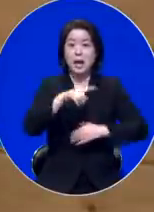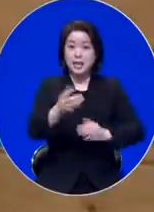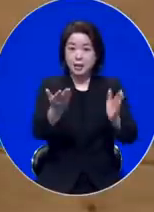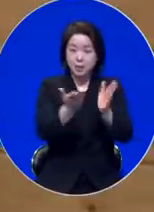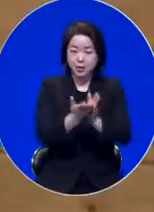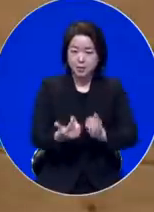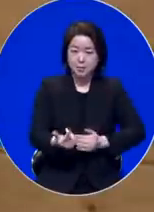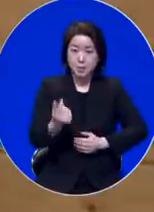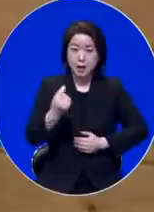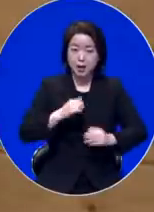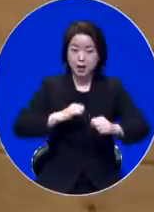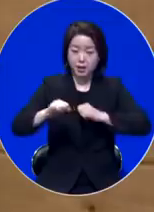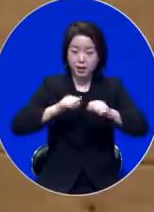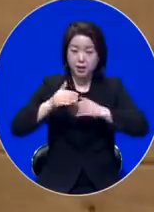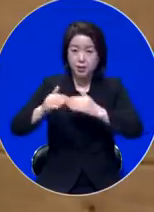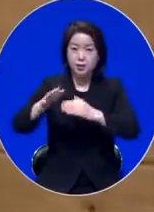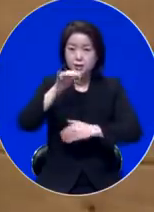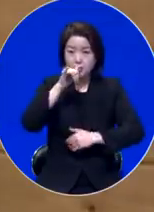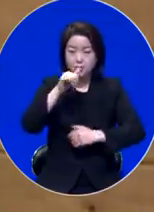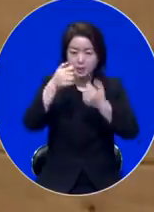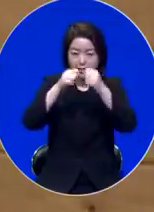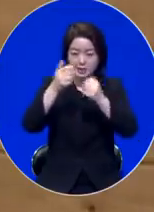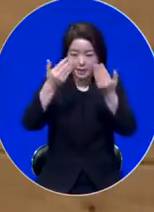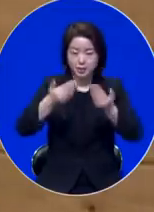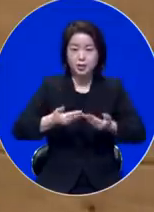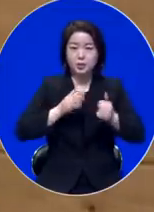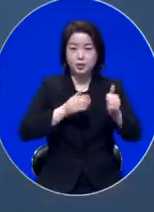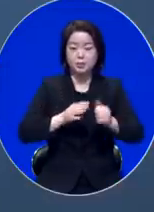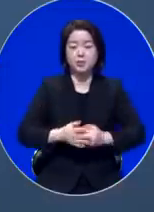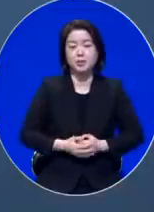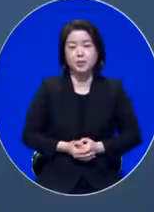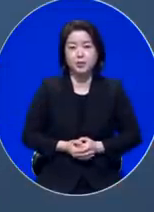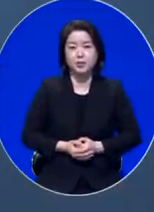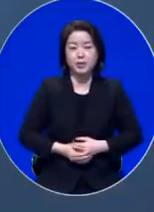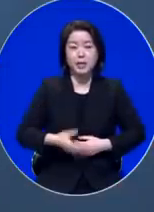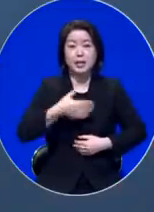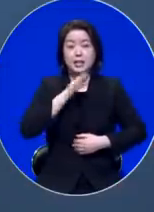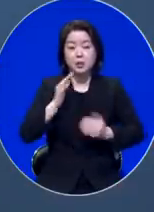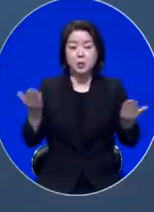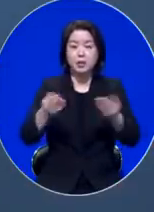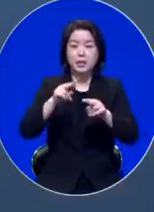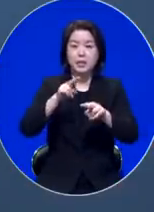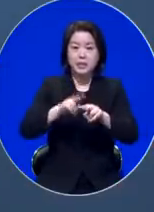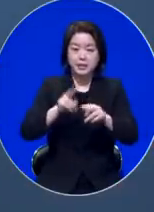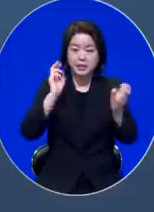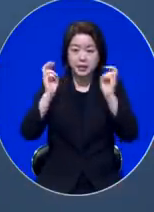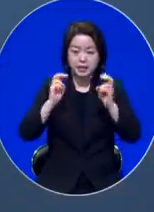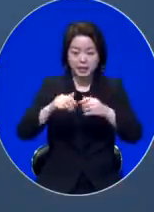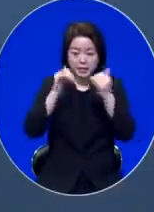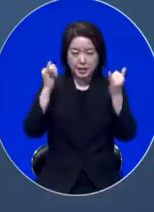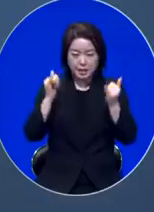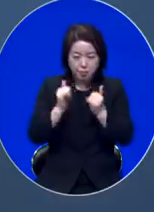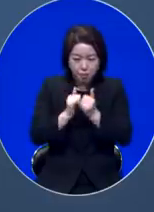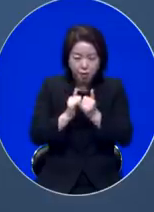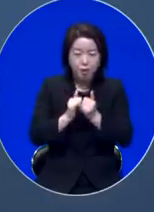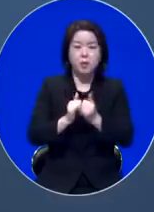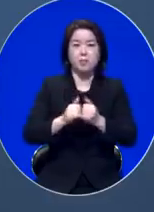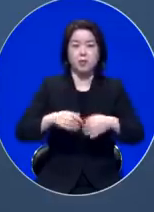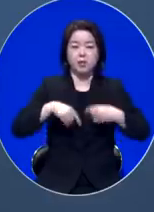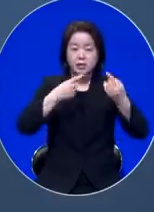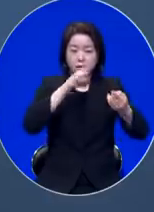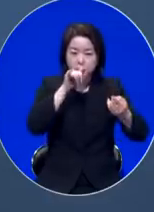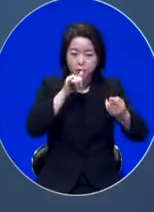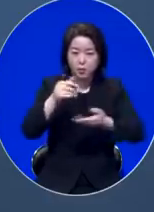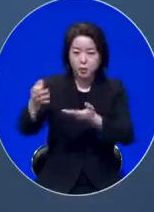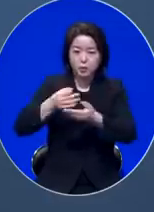빠르게 진행하고 있다고 들었습니다 자세히 설명 부탁드립니다 4 노인일자리 사업이 난 이제 사회 참여도 하고 또 속도